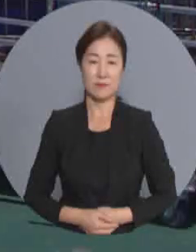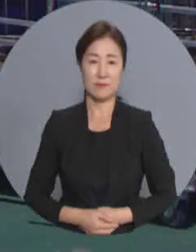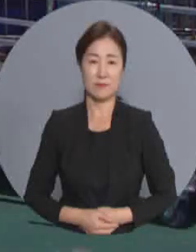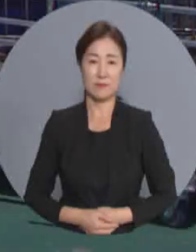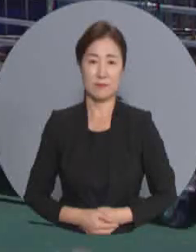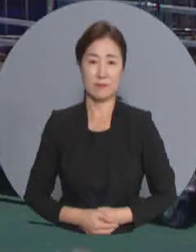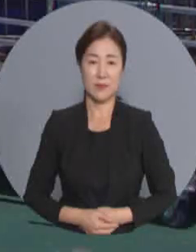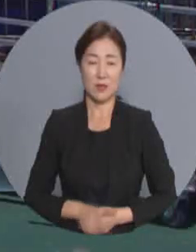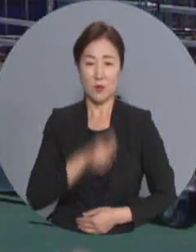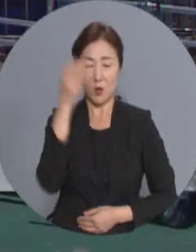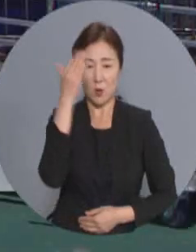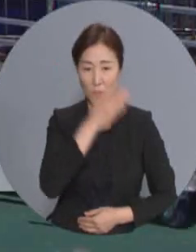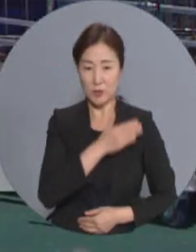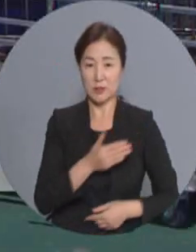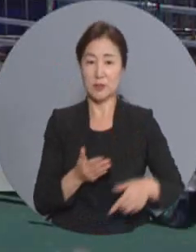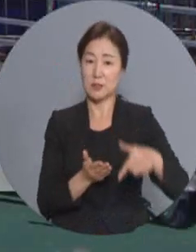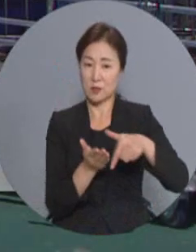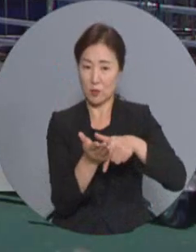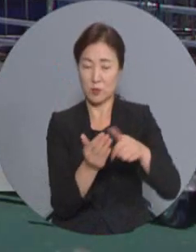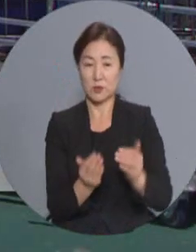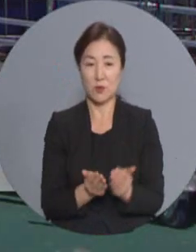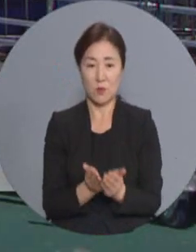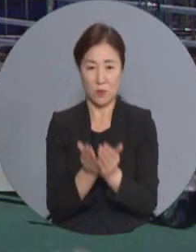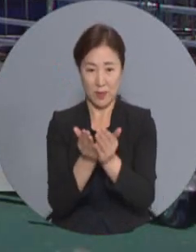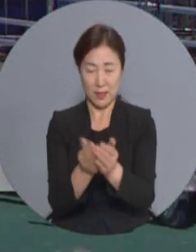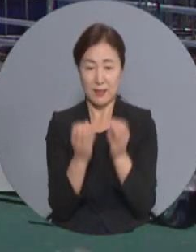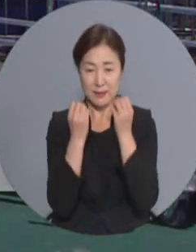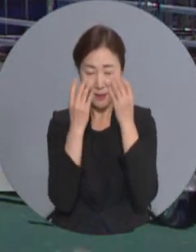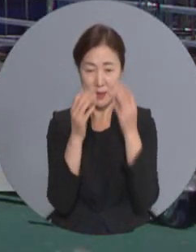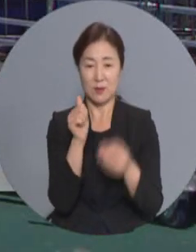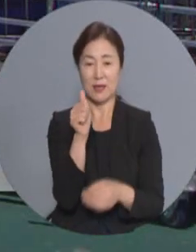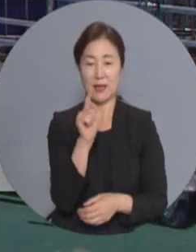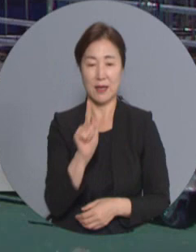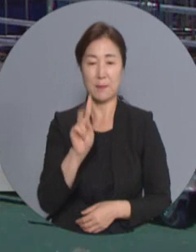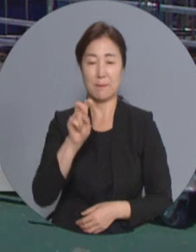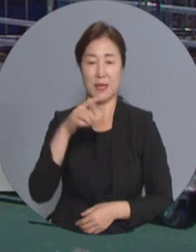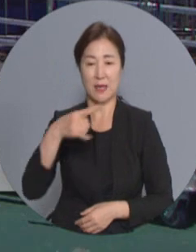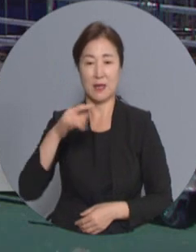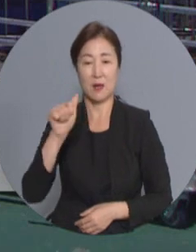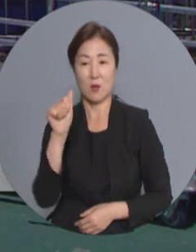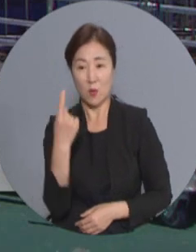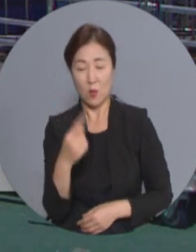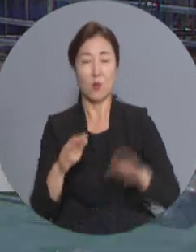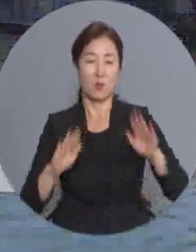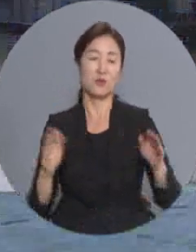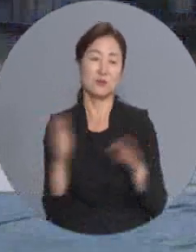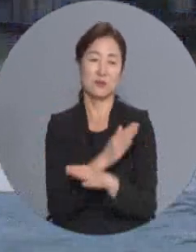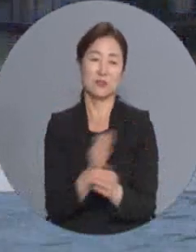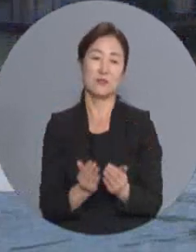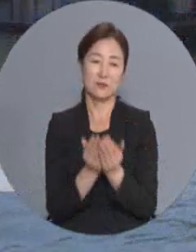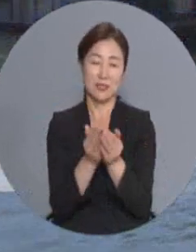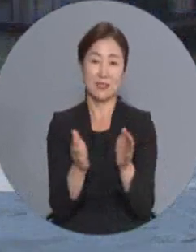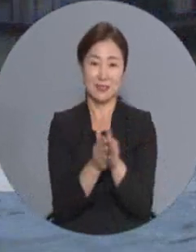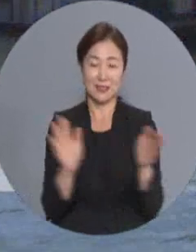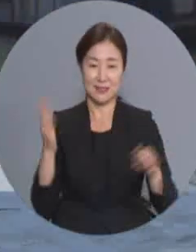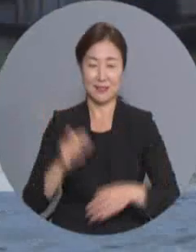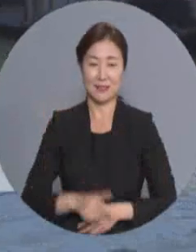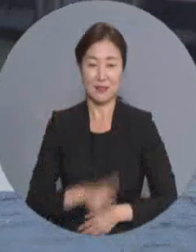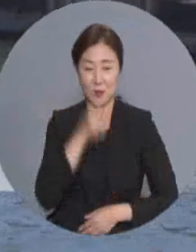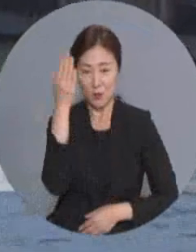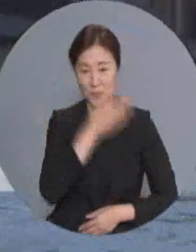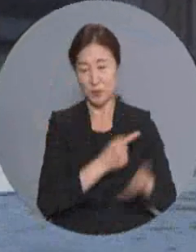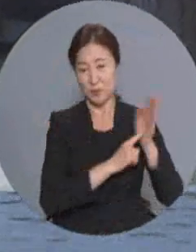여수 검은 항로를 오가는 새로운 여객선 하멜 호가 오늘부터 운항을 시작했습니다 여수 해수청에